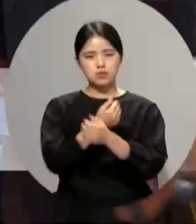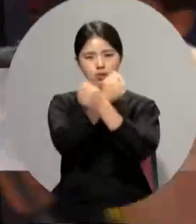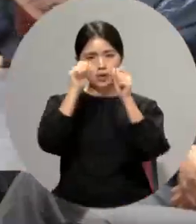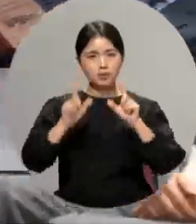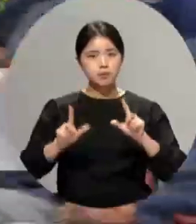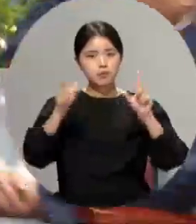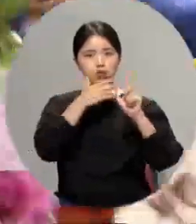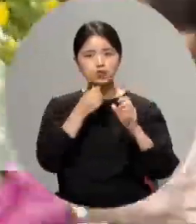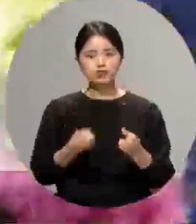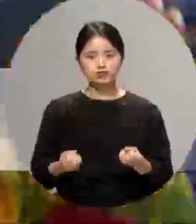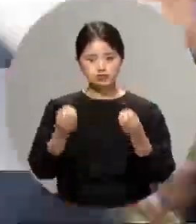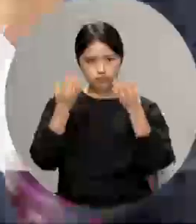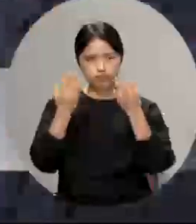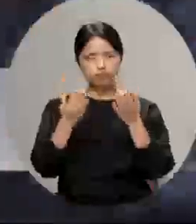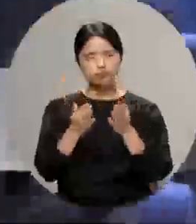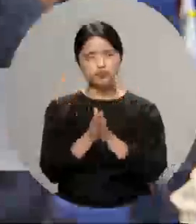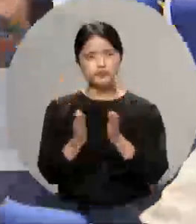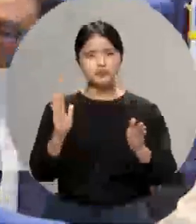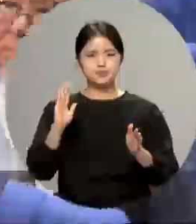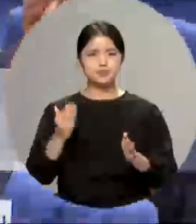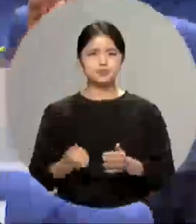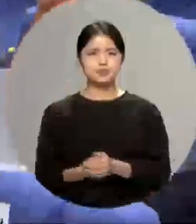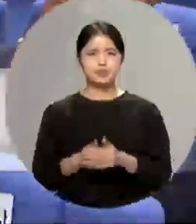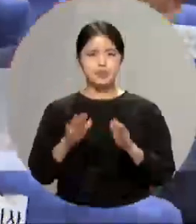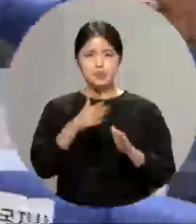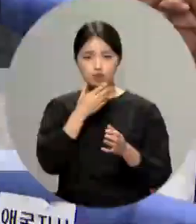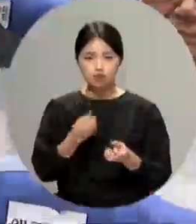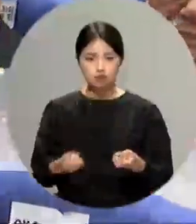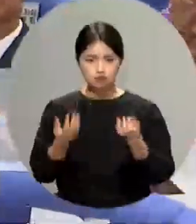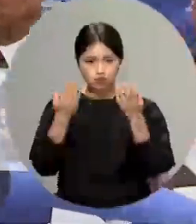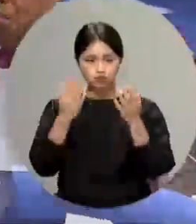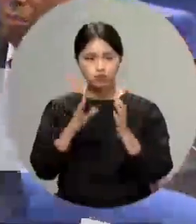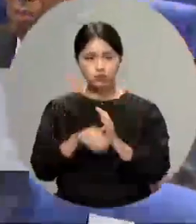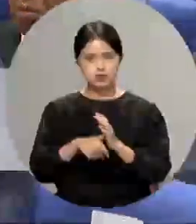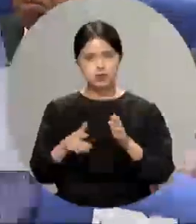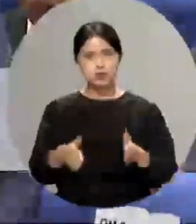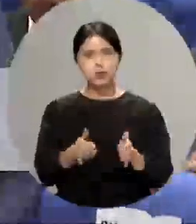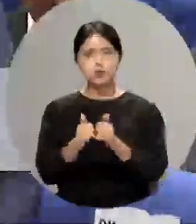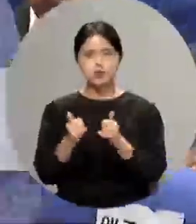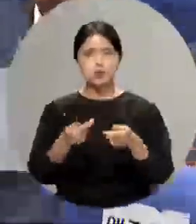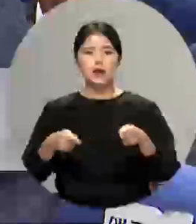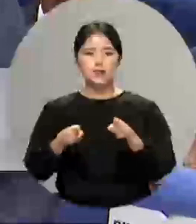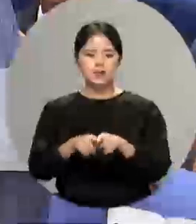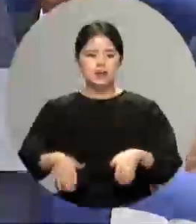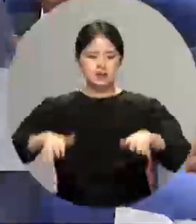광복절 경축식을 개최했습니다. 이번 경축식에서는 도민들과 함께하는